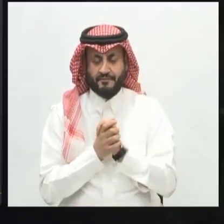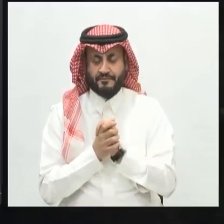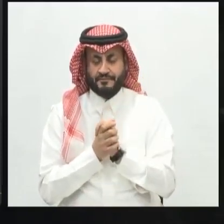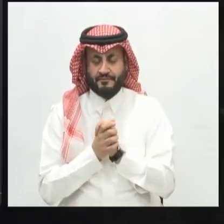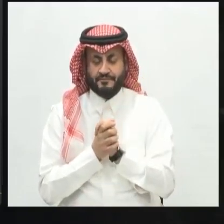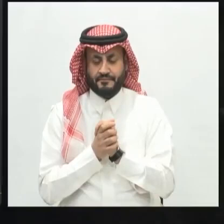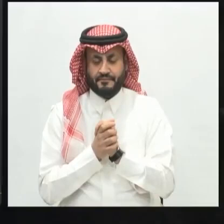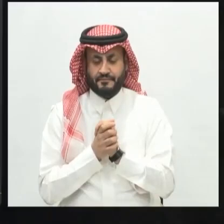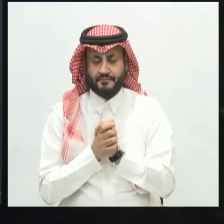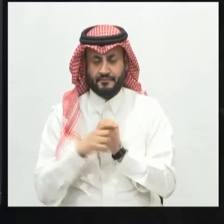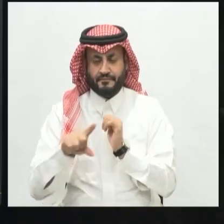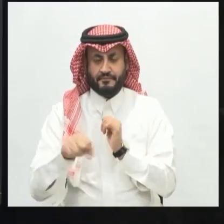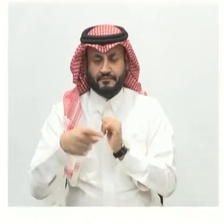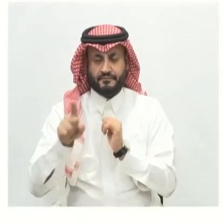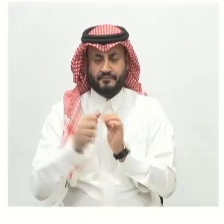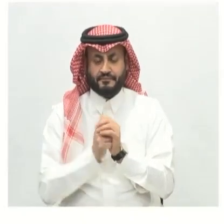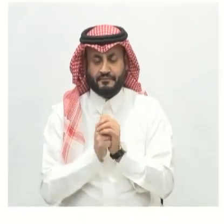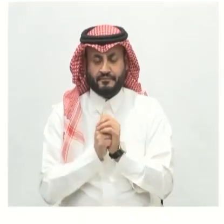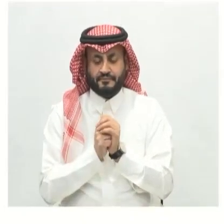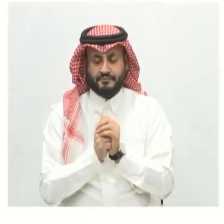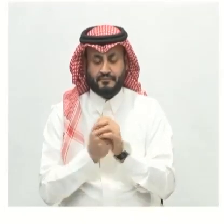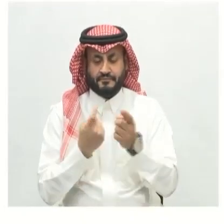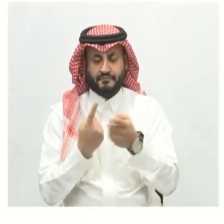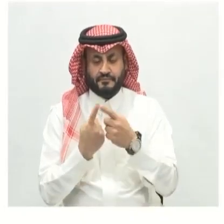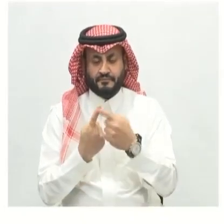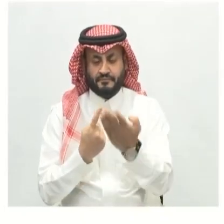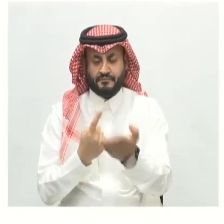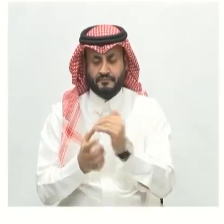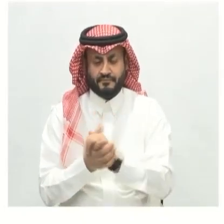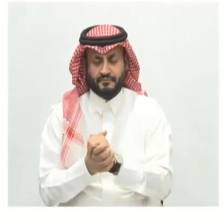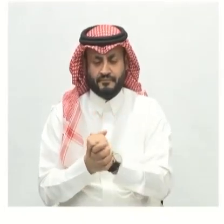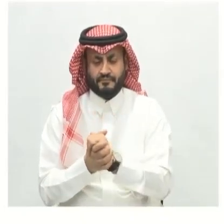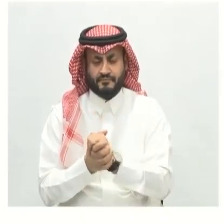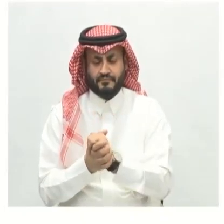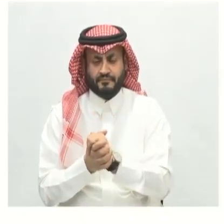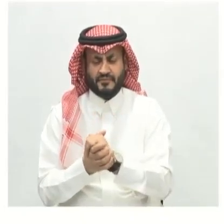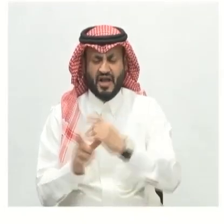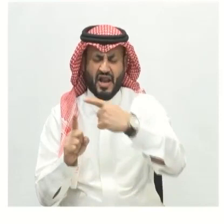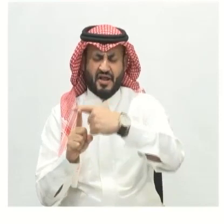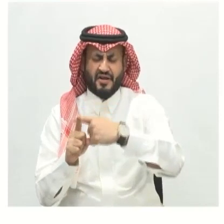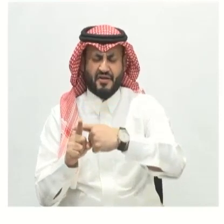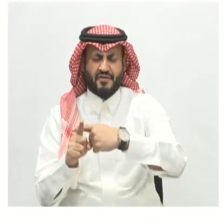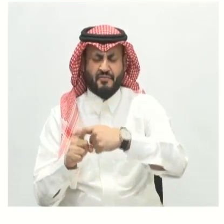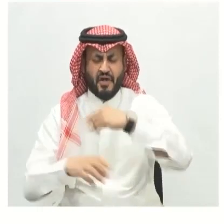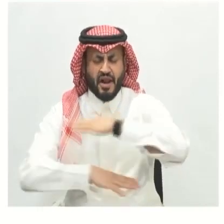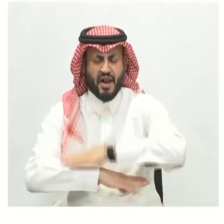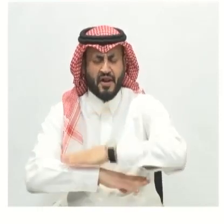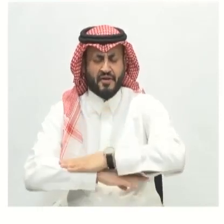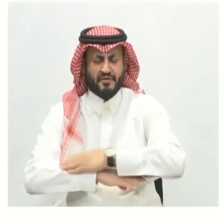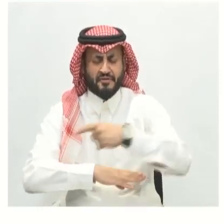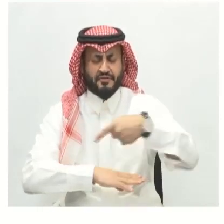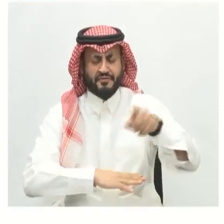نفكر بارك الله فيكم اول هذه الاسباب ضعف مستوى التربيه